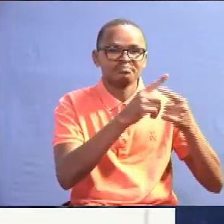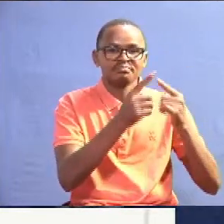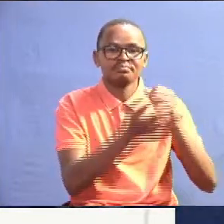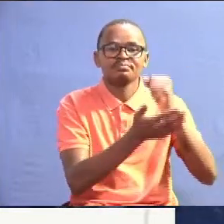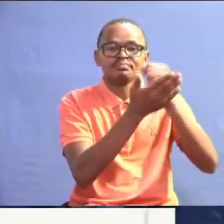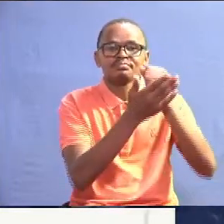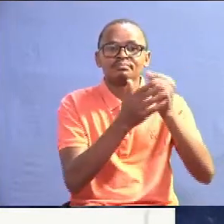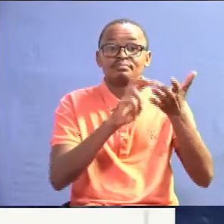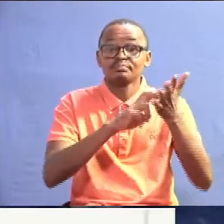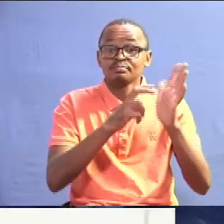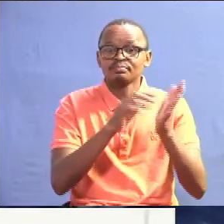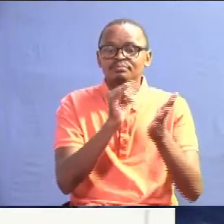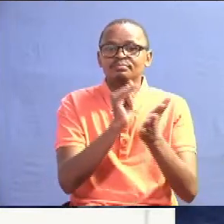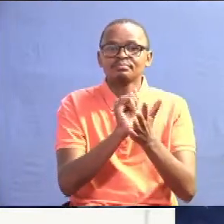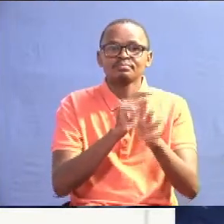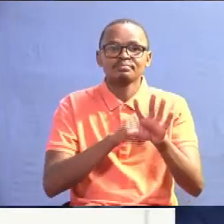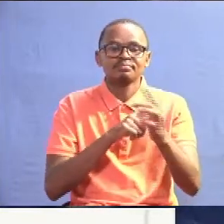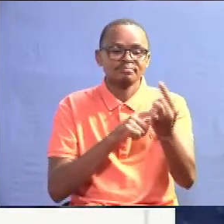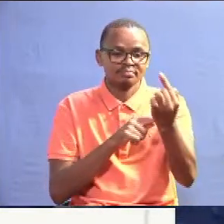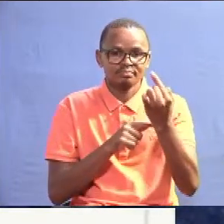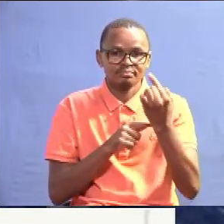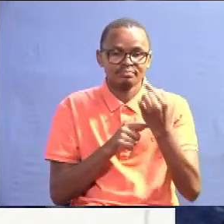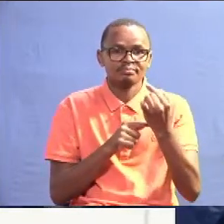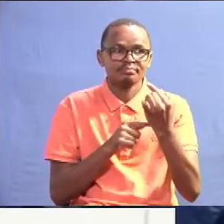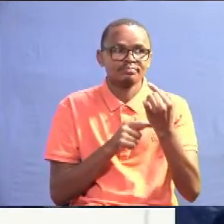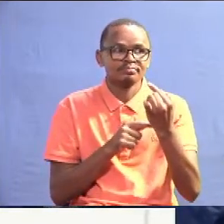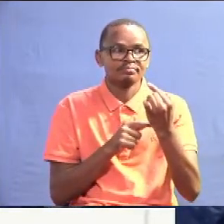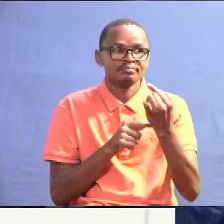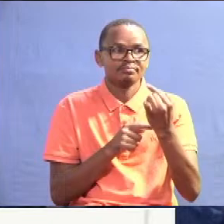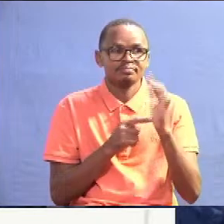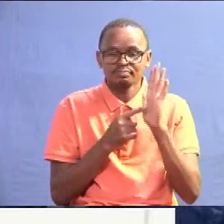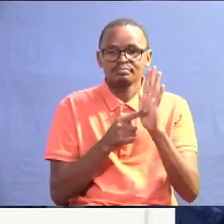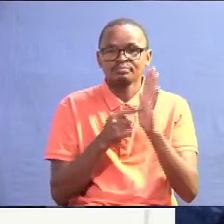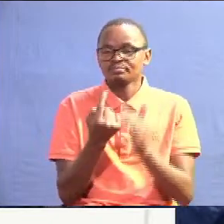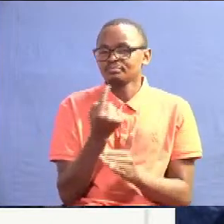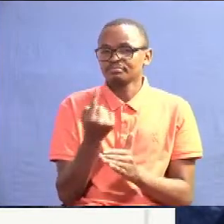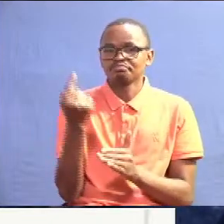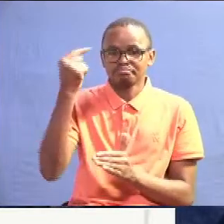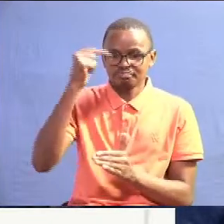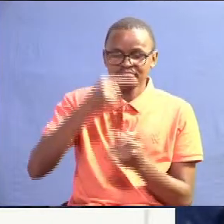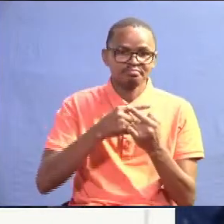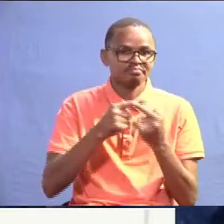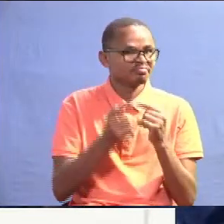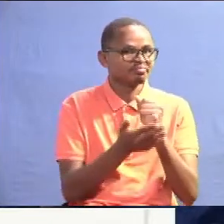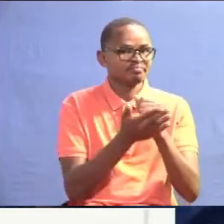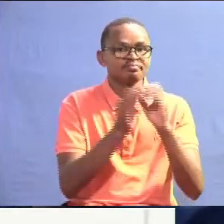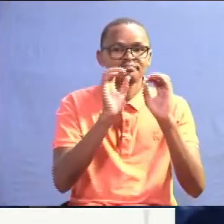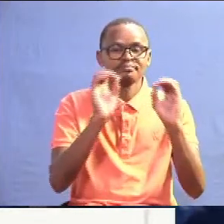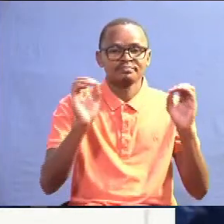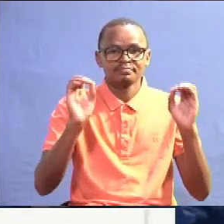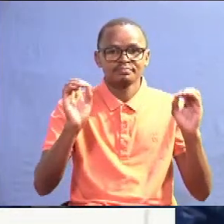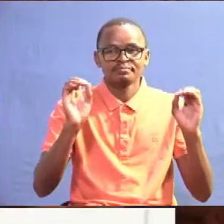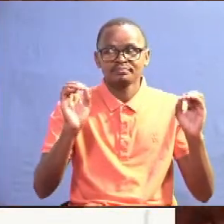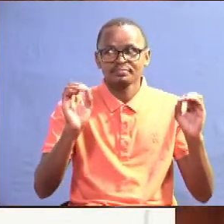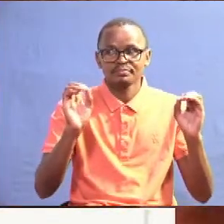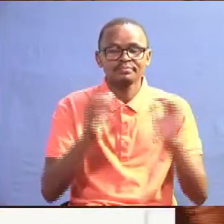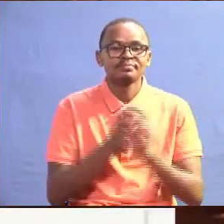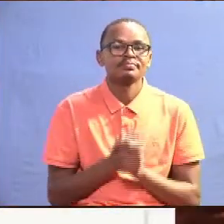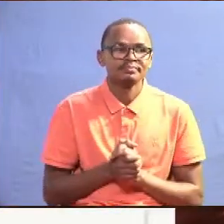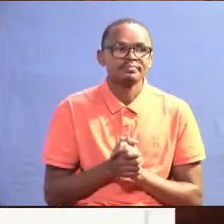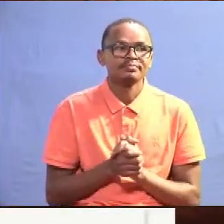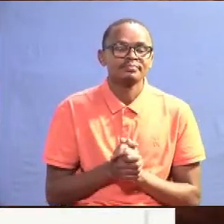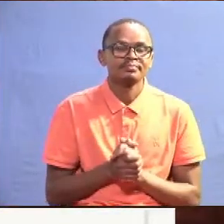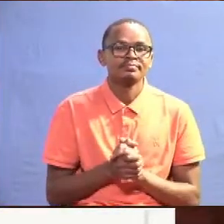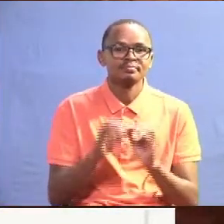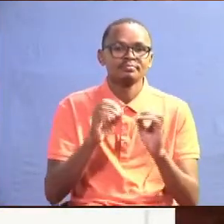means hiyo gari time imekuja tu idhirisha imekuja lakini hajakuja isaidie. Hakuna kitu imesaidia. Though there